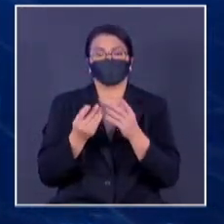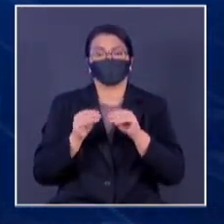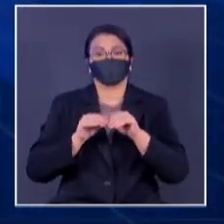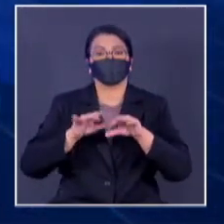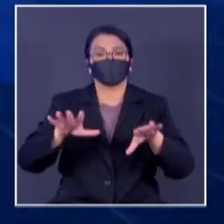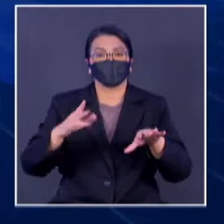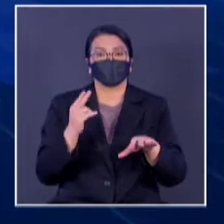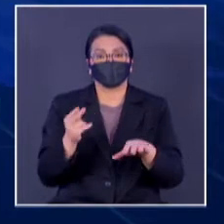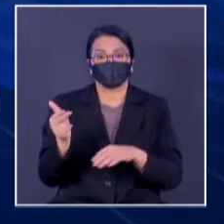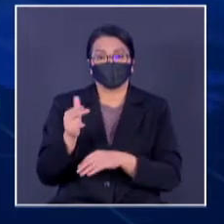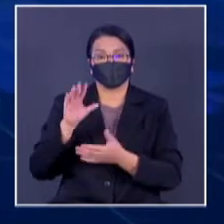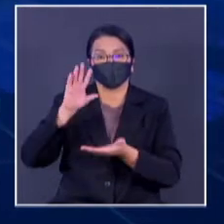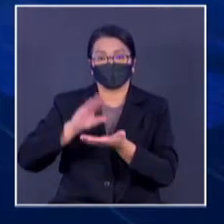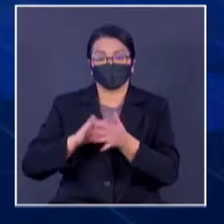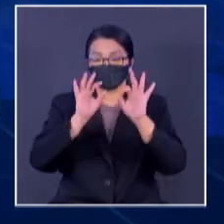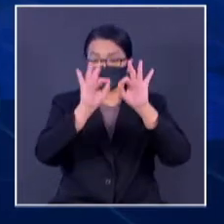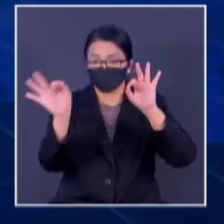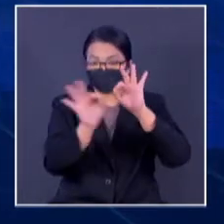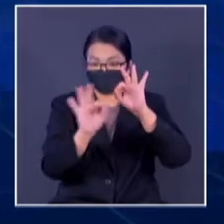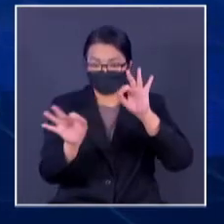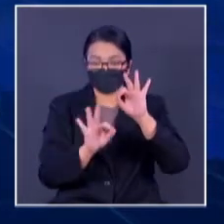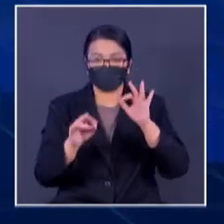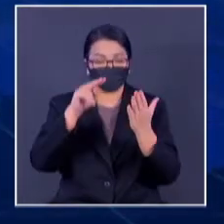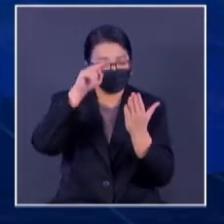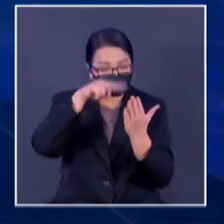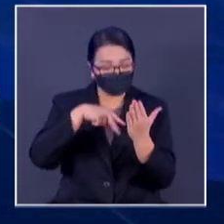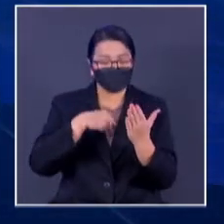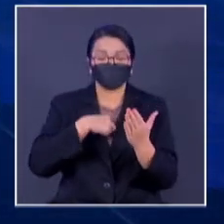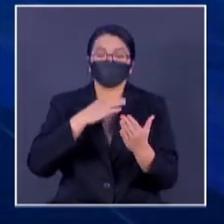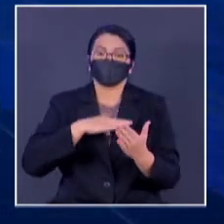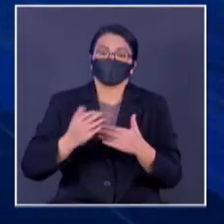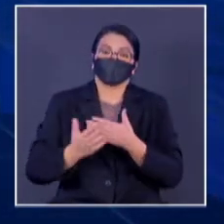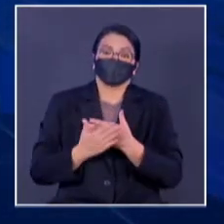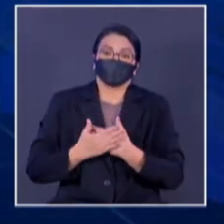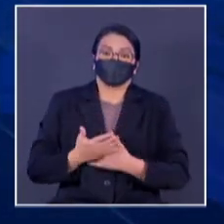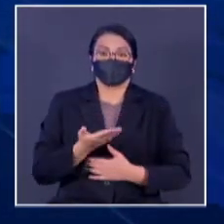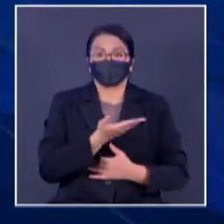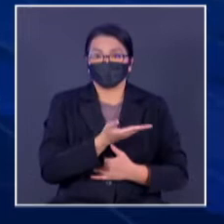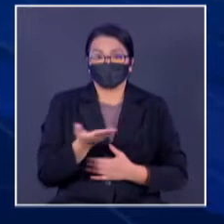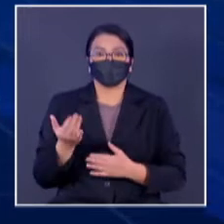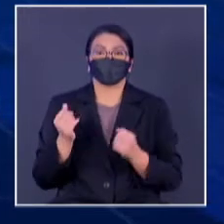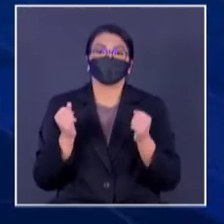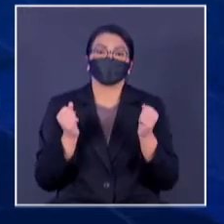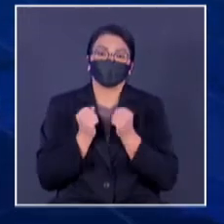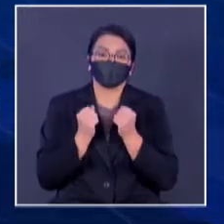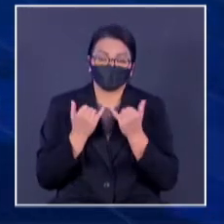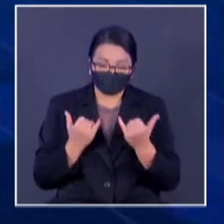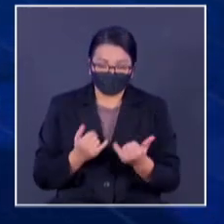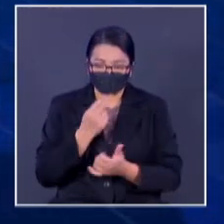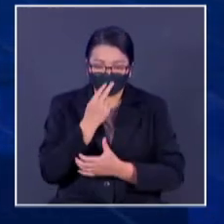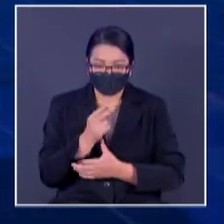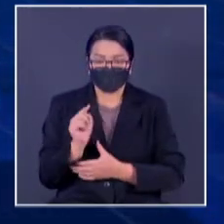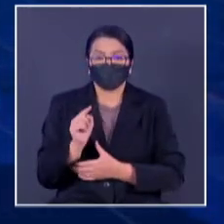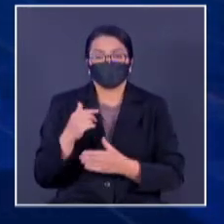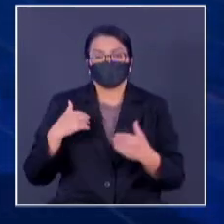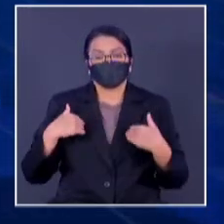ณนันท์ครับเผยแพร่คลิปนี้พร้อมกับระบุข้อความที่อ่านแล้วสะเทือนใจจริงๆบอกว่าสิ่งที่กลัวที่สุดวันนี้ก็มาถึง